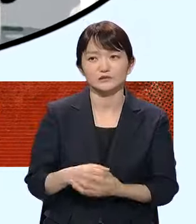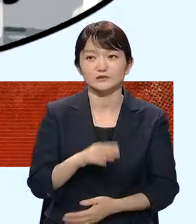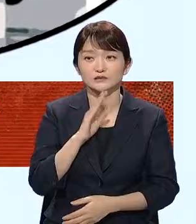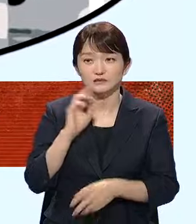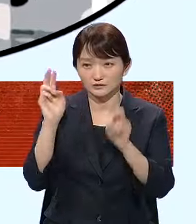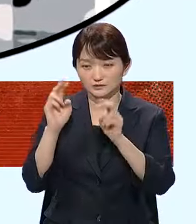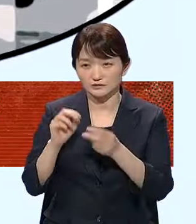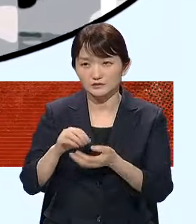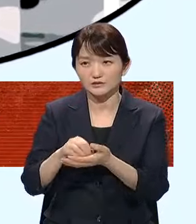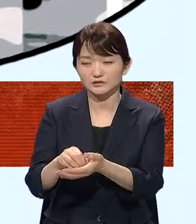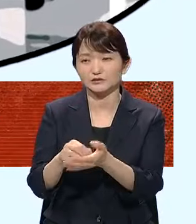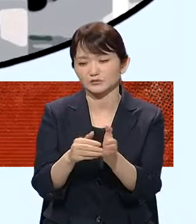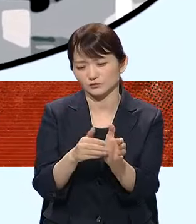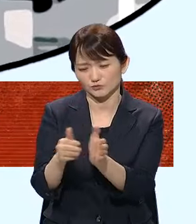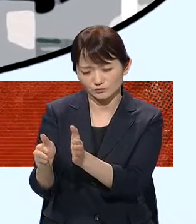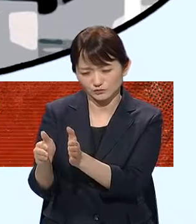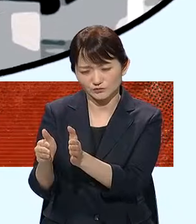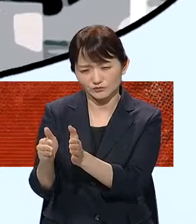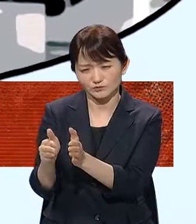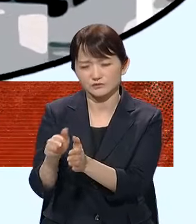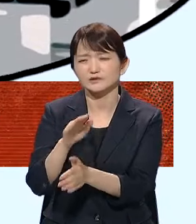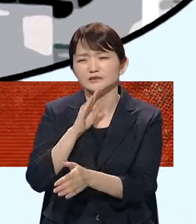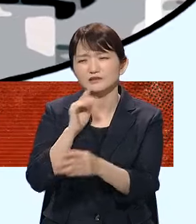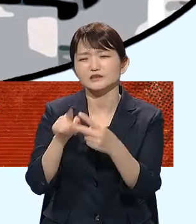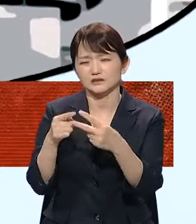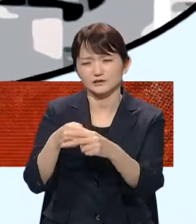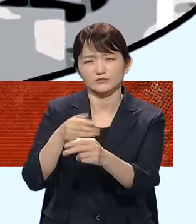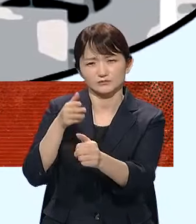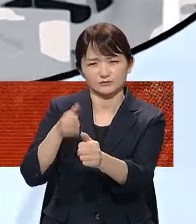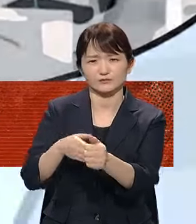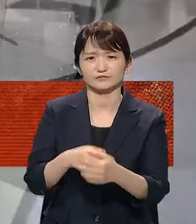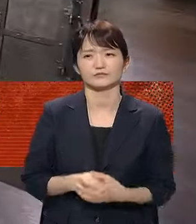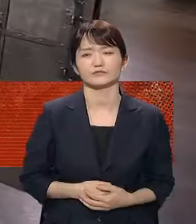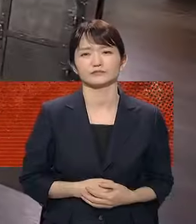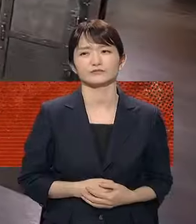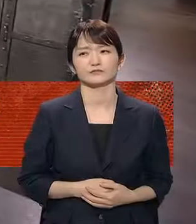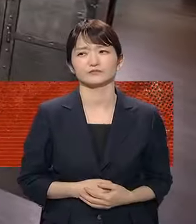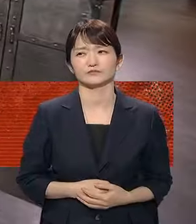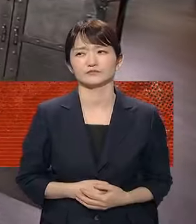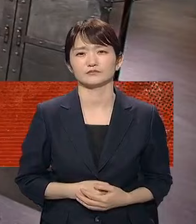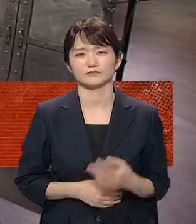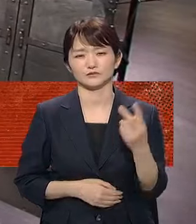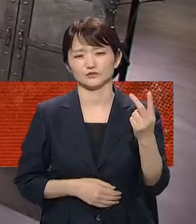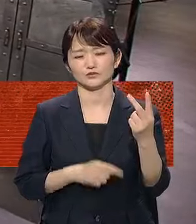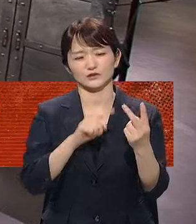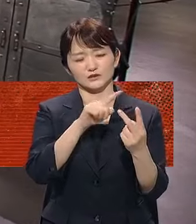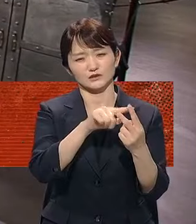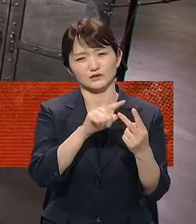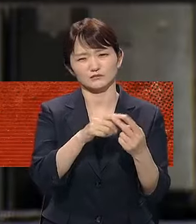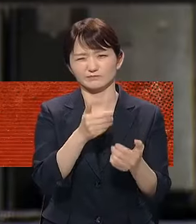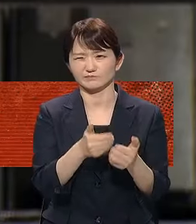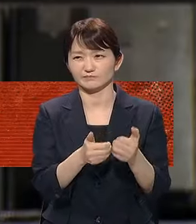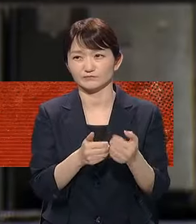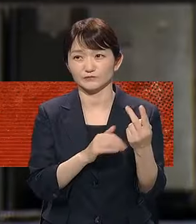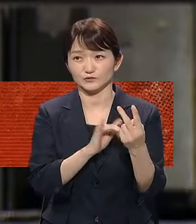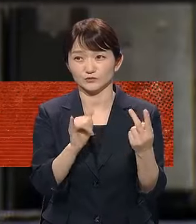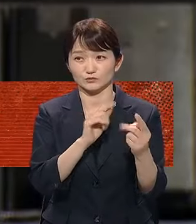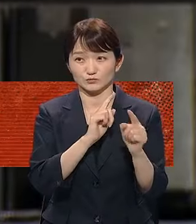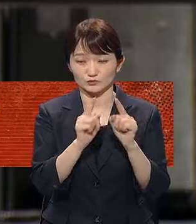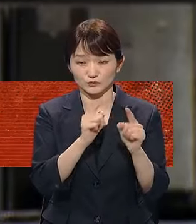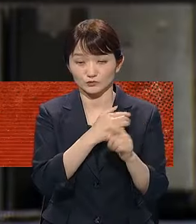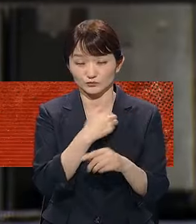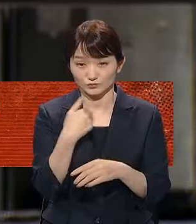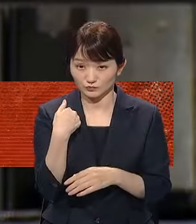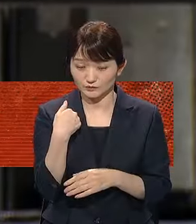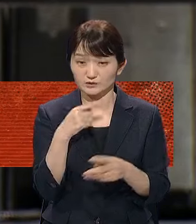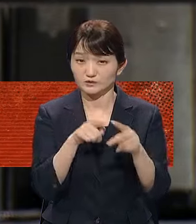때문이라면 이해해주 주셨으면 좋겠습니다 그렇군요 자 박사님 자 이제 두 가지가 사실 좀 걸려요 뭐 두 분 말씀 충분히 그래 될 수